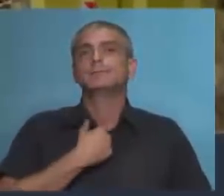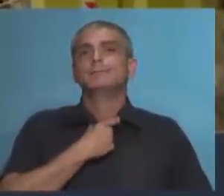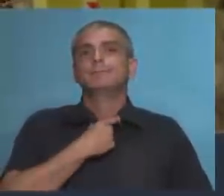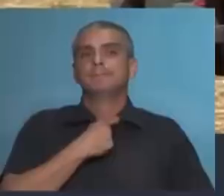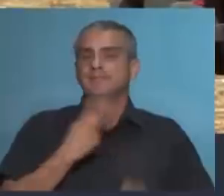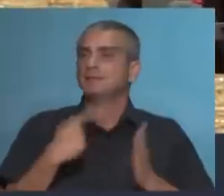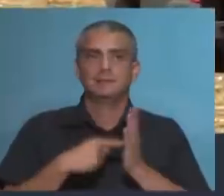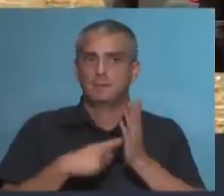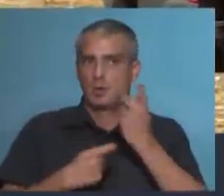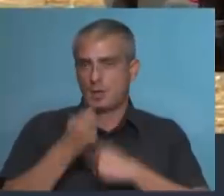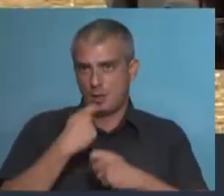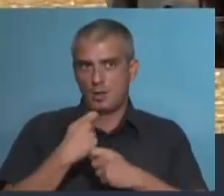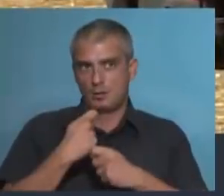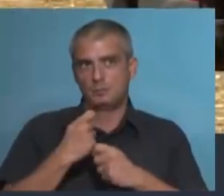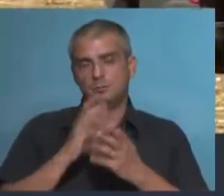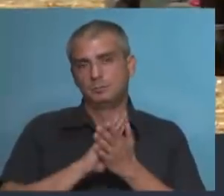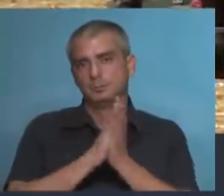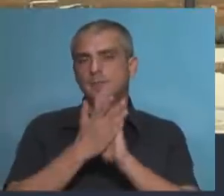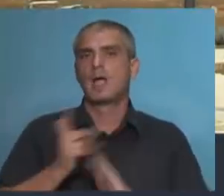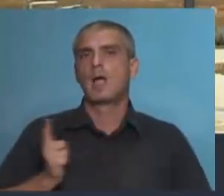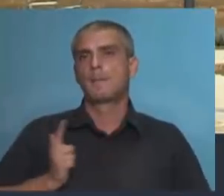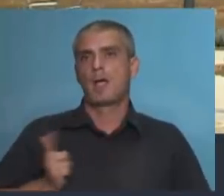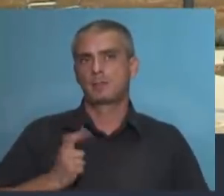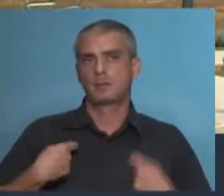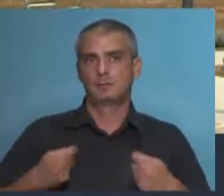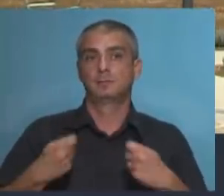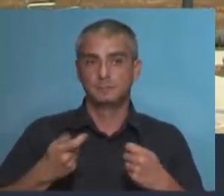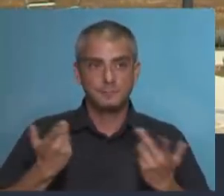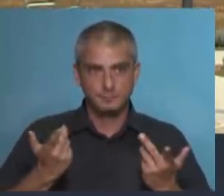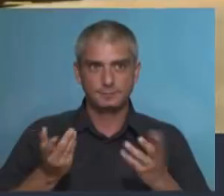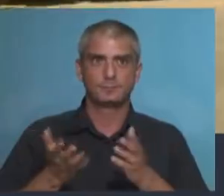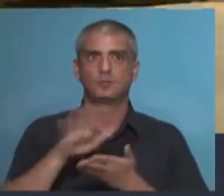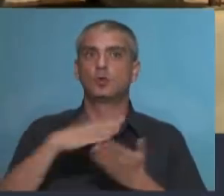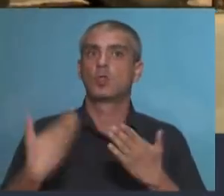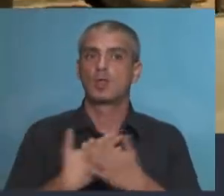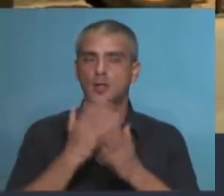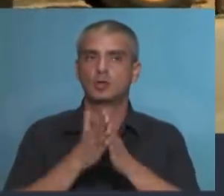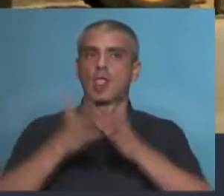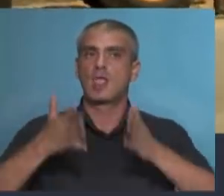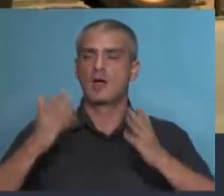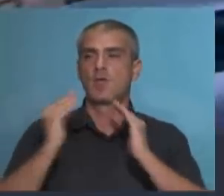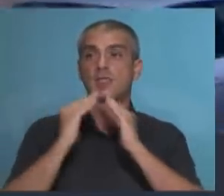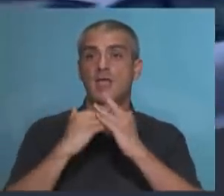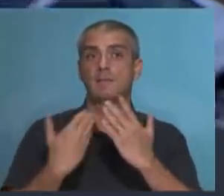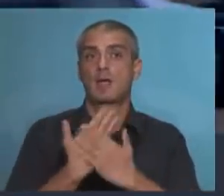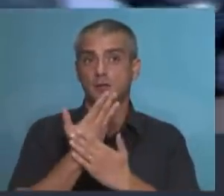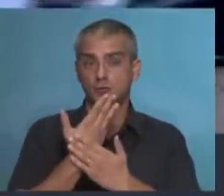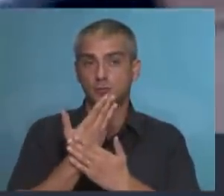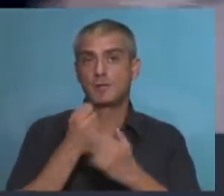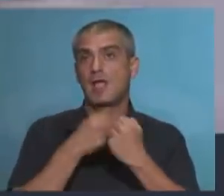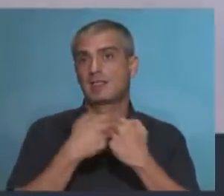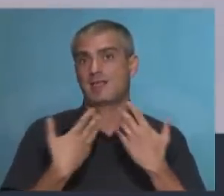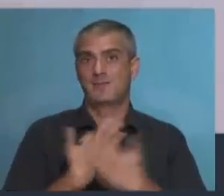בעיקר לעלות על מסלול הפרטה. הפרטה היא שכונות חדשות, הרחבות, דיירים חדשים, אתגרים